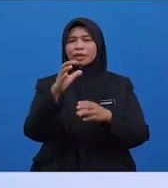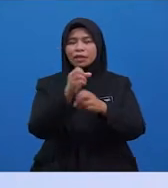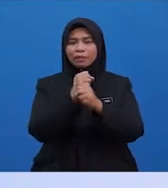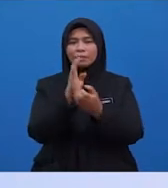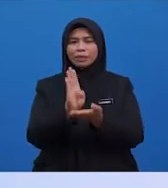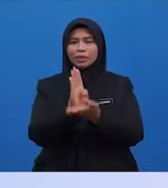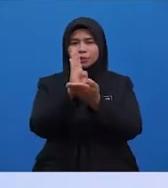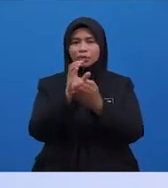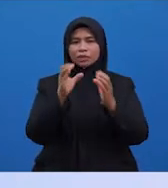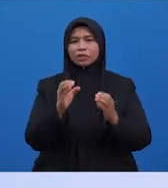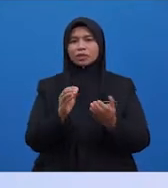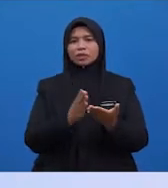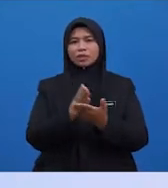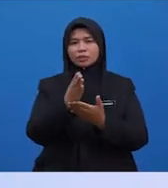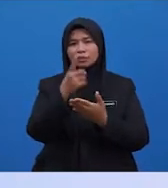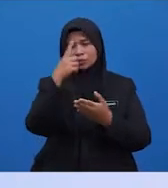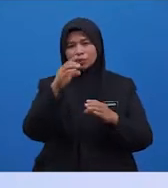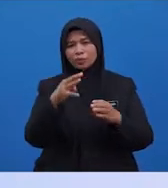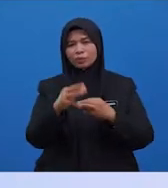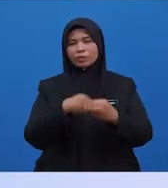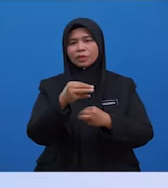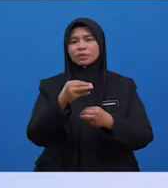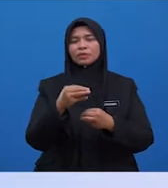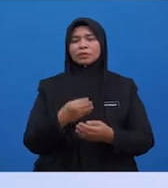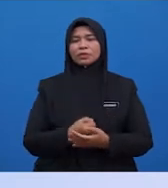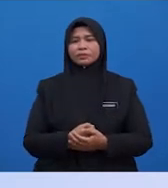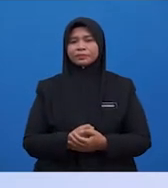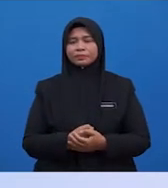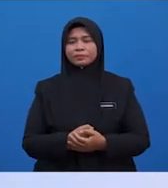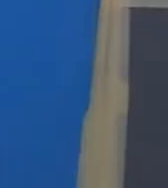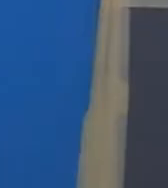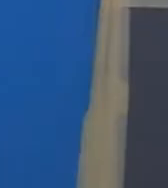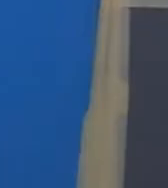membantu secara langsung memajukan prestasi atlet.